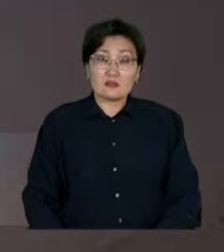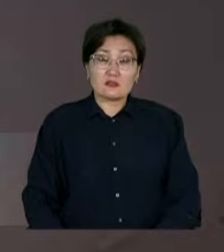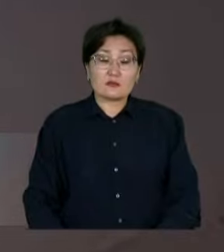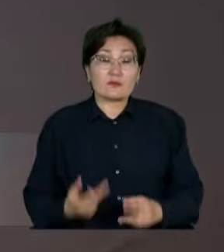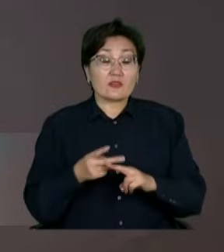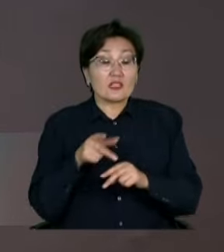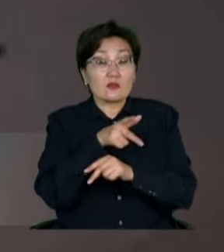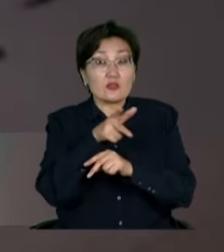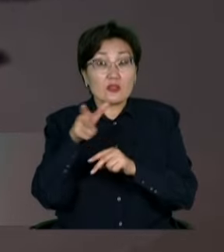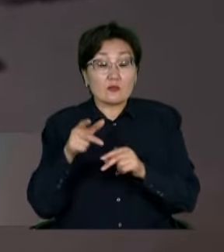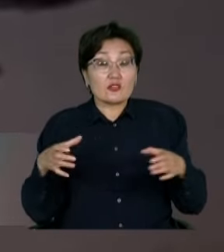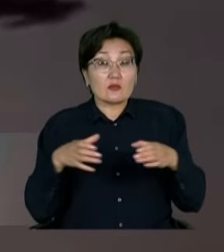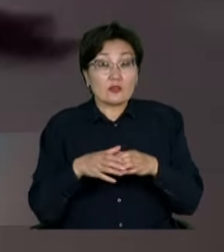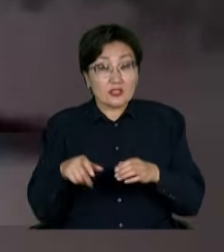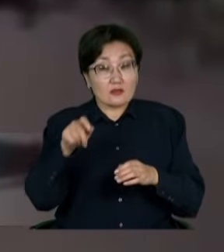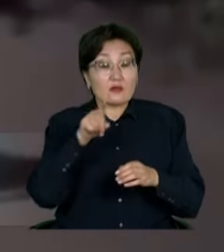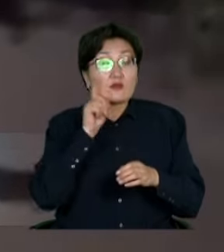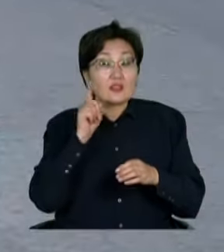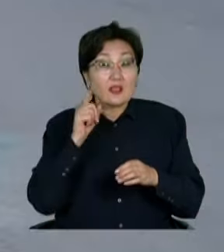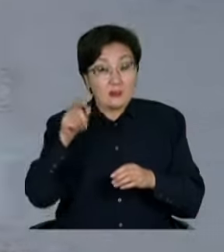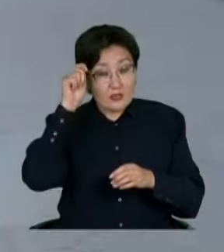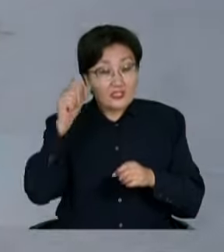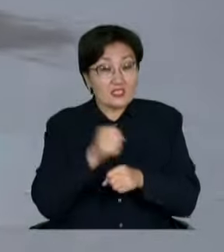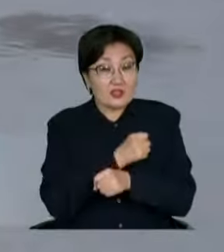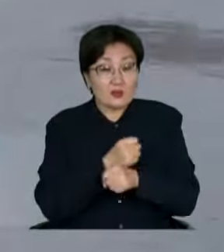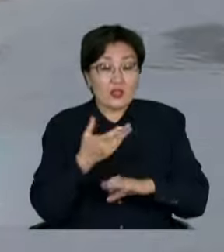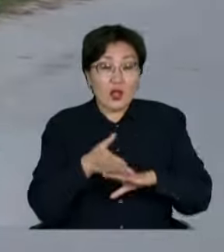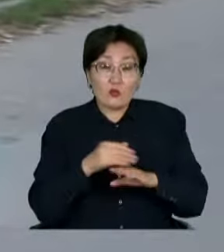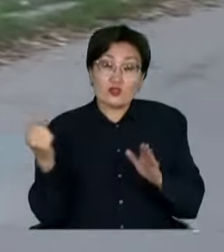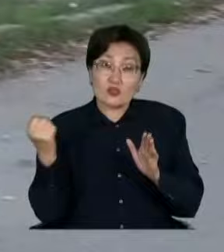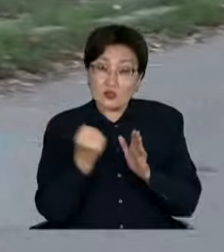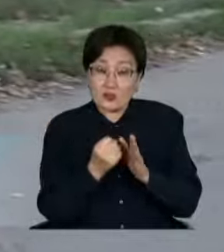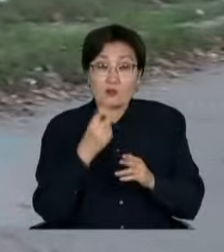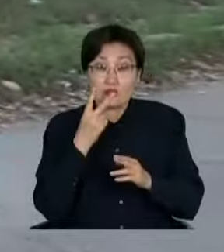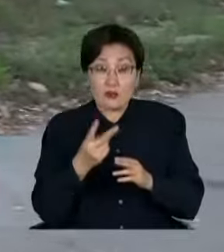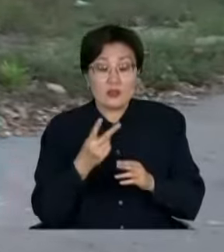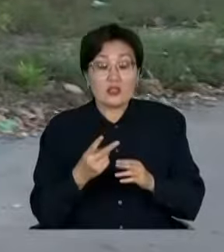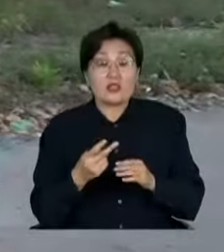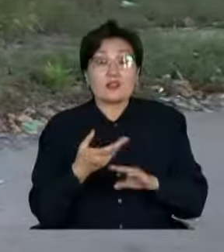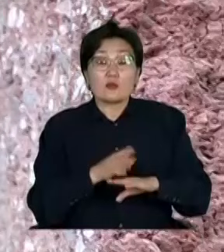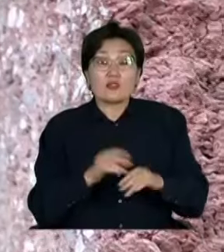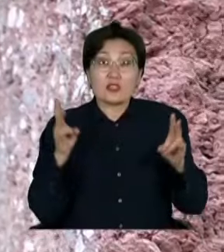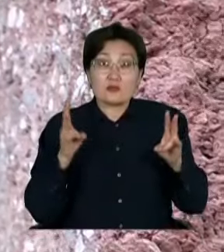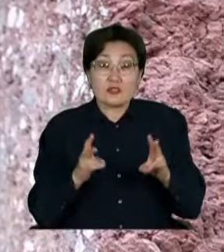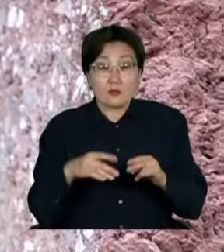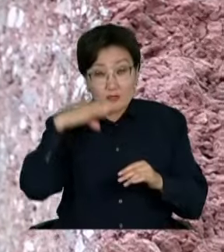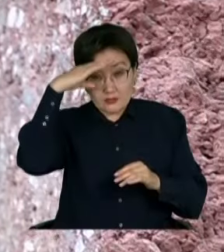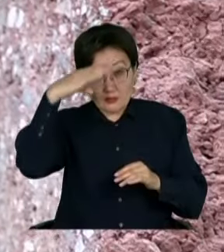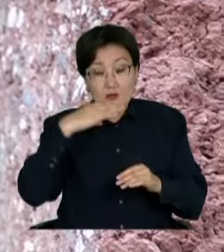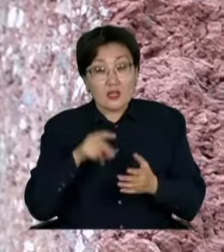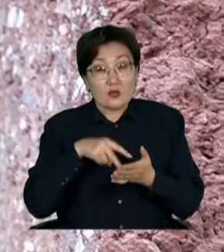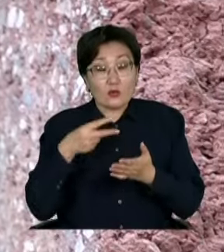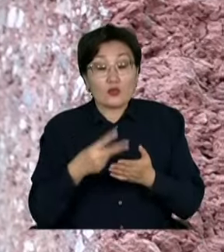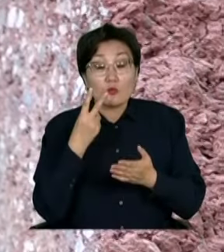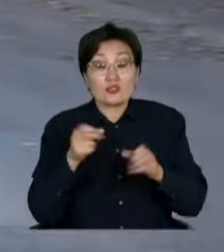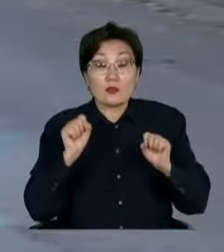Бұл бейне жазбадан бір топ жігіттің жасөспірімді аяусыз сабап ауыр соққыға жыққаны байқалады. Шерзаттың ауыр жарақаттанғанын әкесінің құлап түскенін